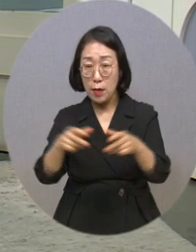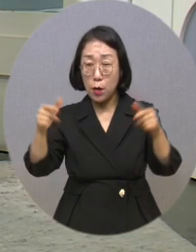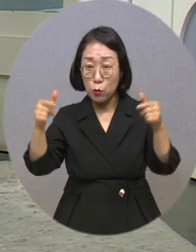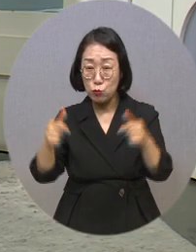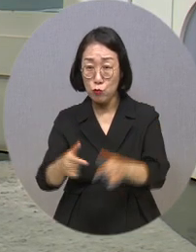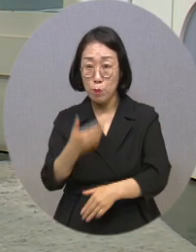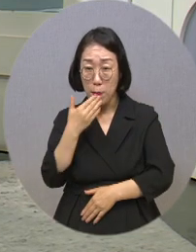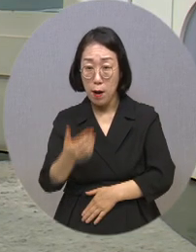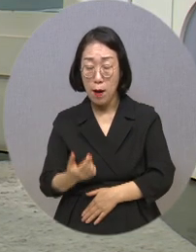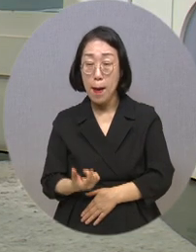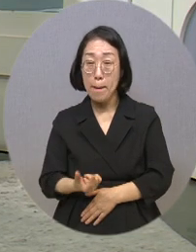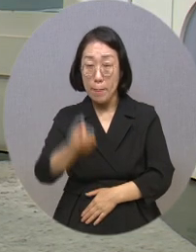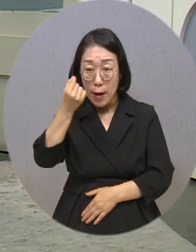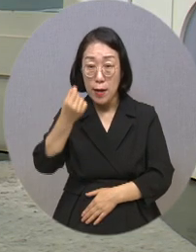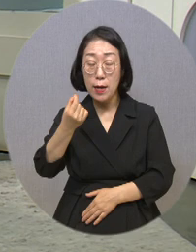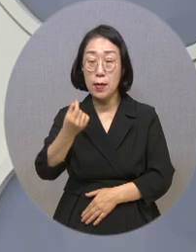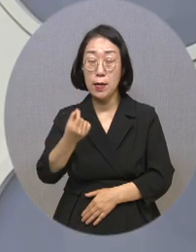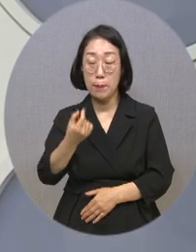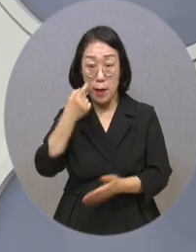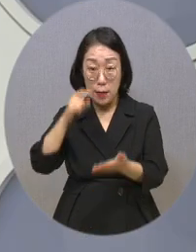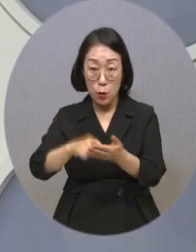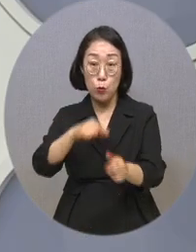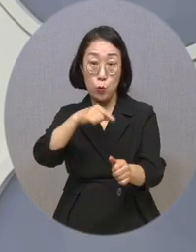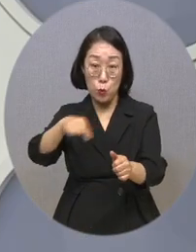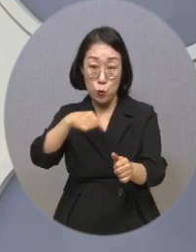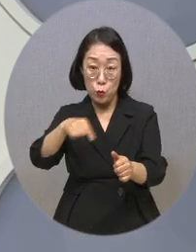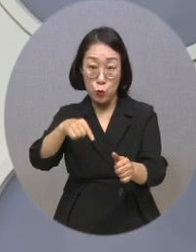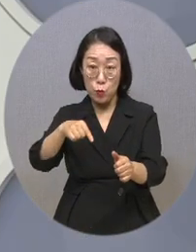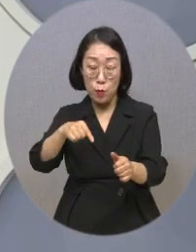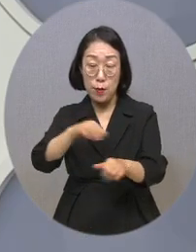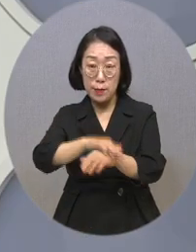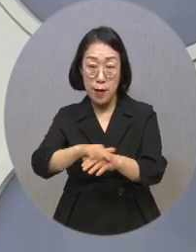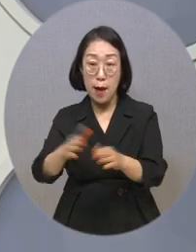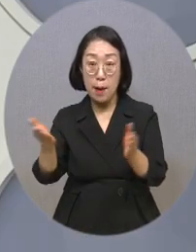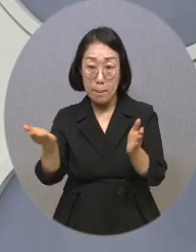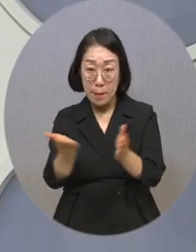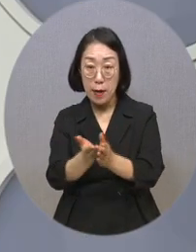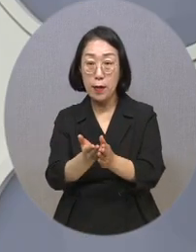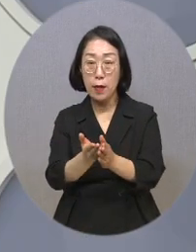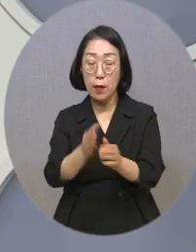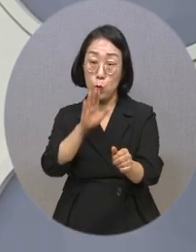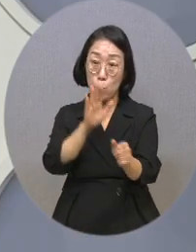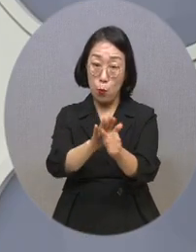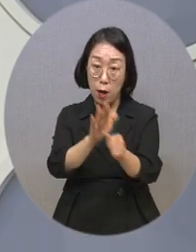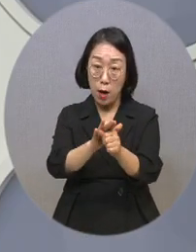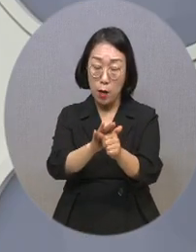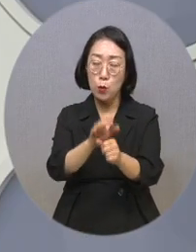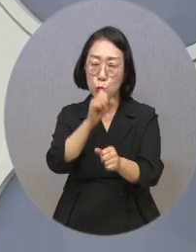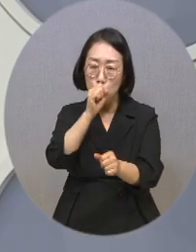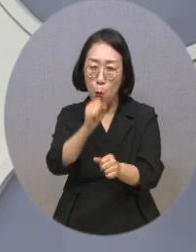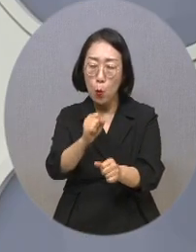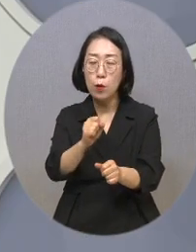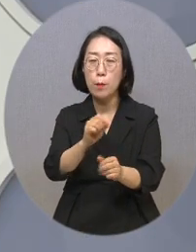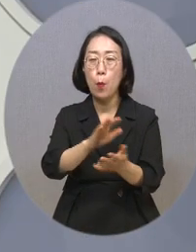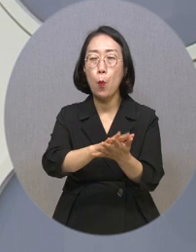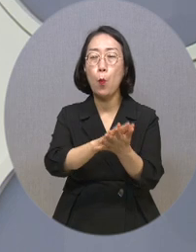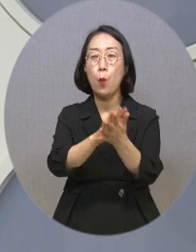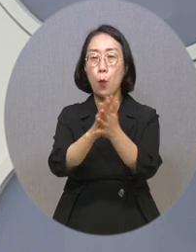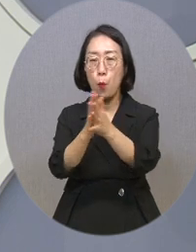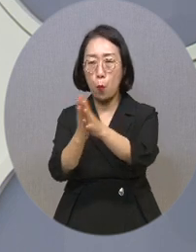일찍 조기 교육이 돼서 하면은 조기에 적절한 중재를 하면은 좋아지죠. 근데